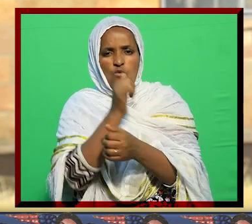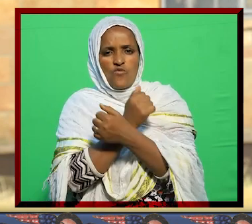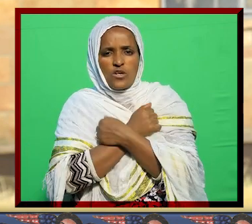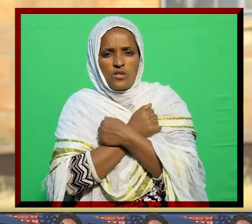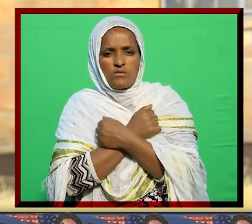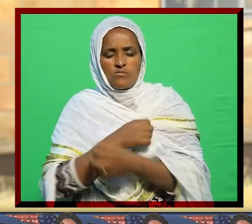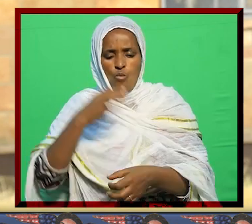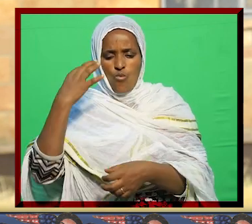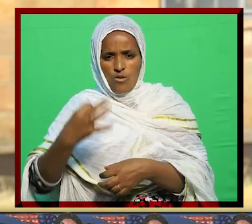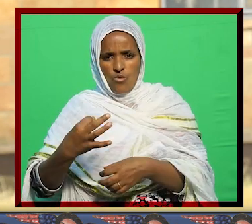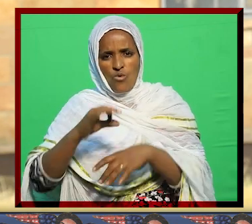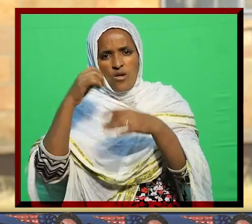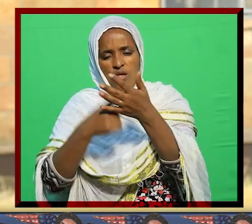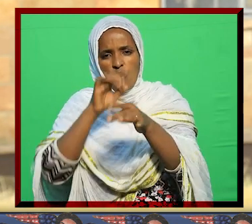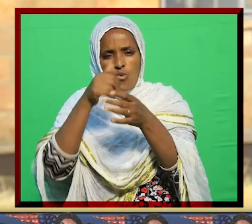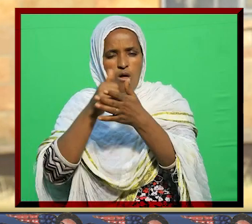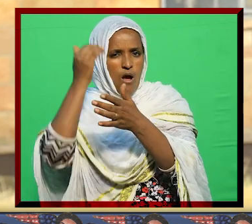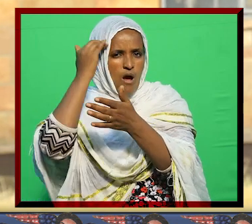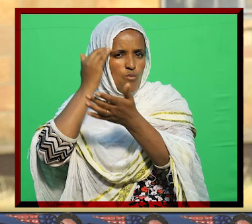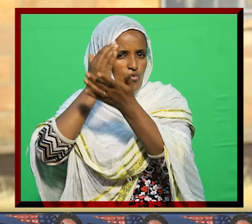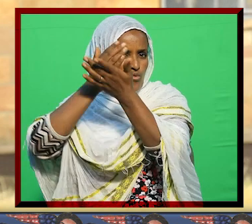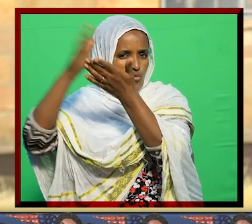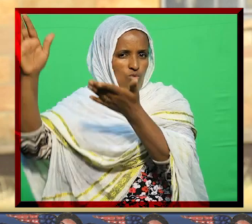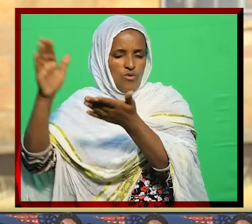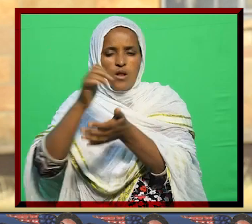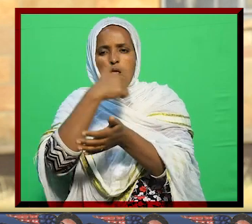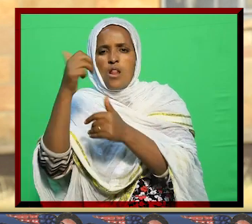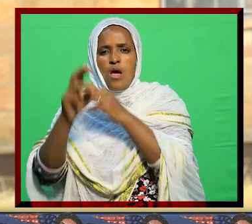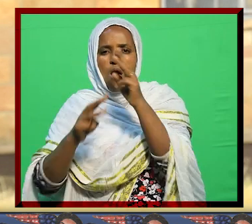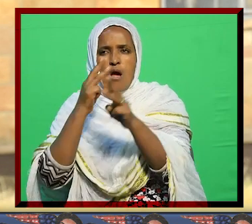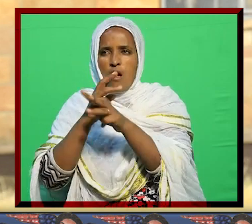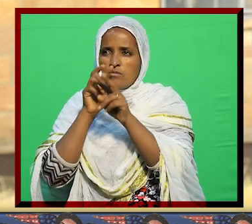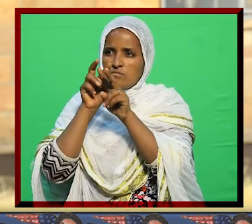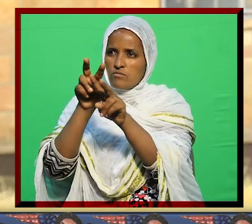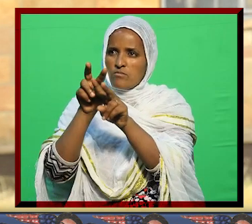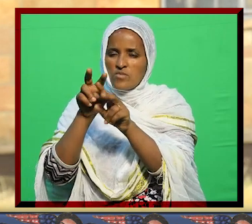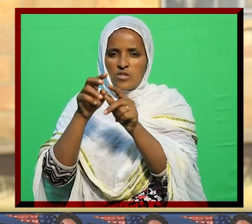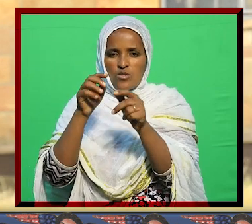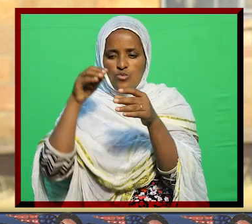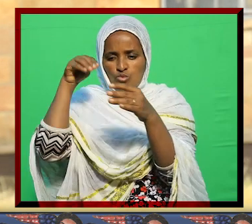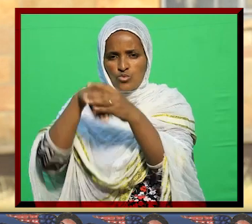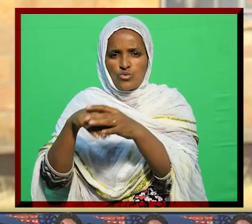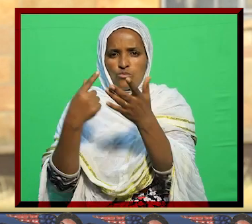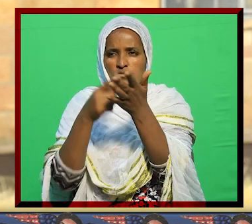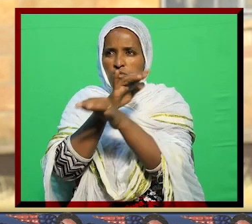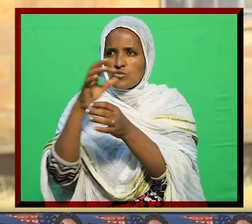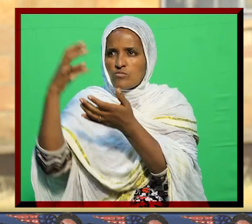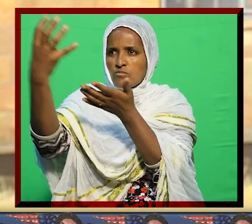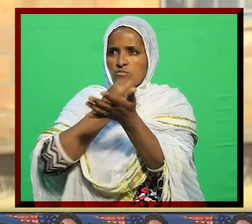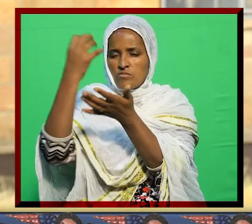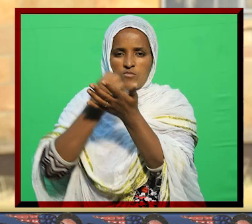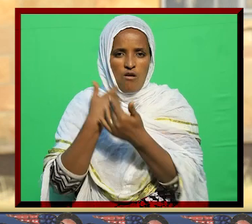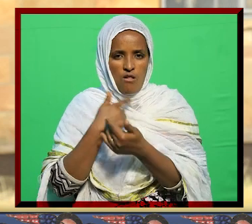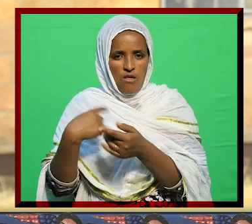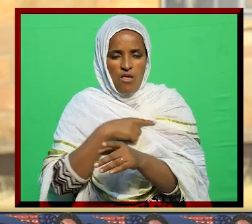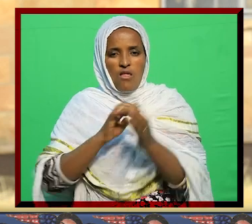ፍቅሩ፣ ወኔው፣ እነዚህ ሁሉ ከአእምሮ እየተፋቁ ሌላ ዓለም ማማተር፣ ሌላውን መመልከት ውስጡን እንዲሁ አጥበው እየወሰዱት